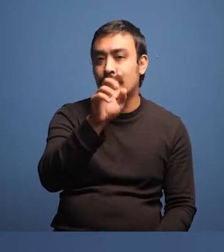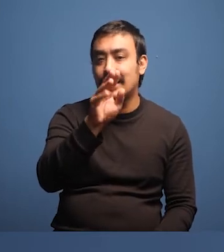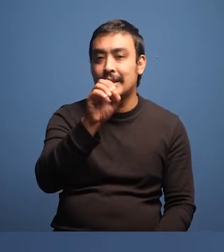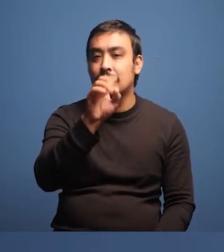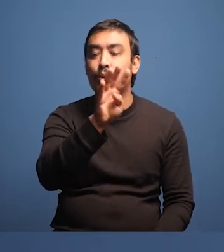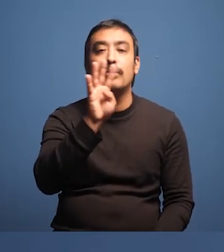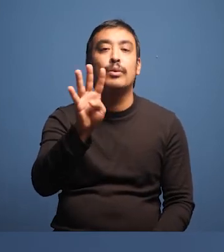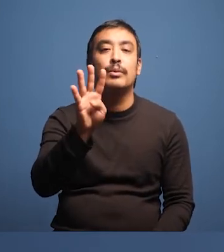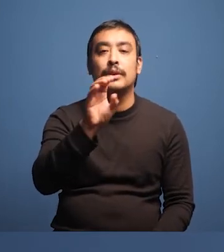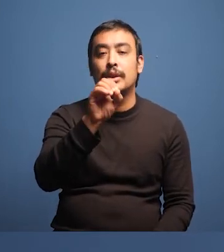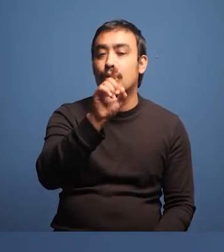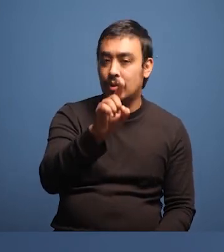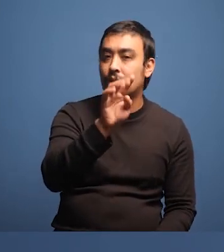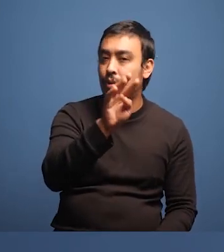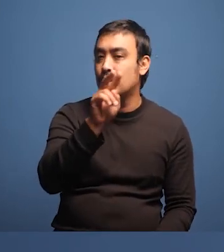0142190044